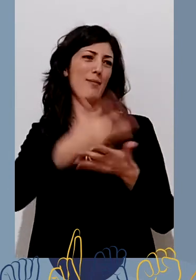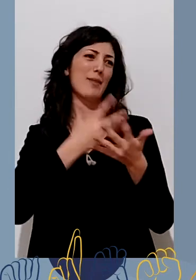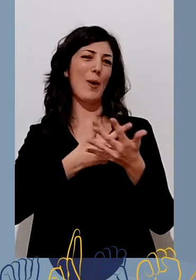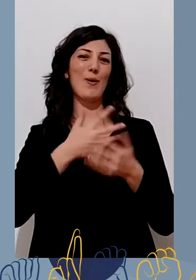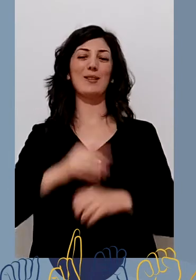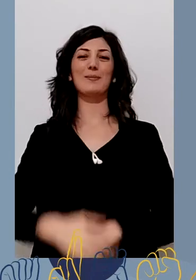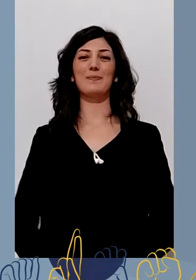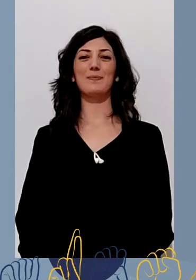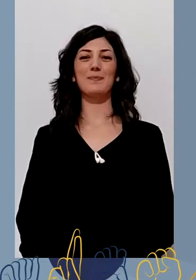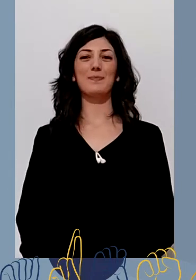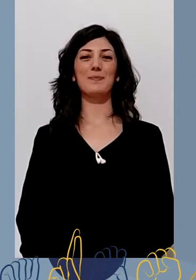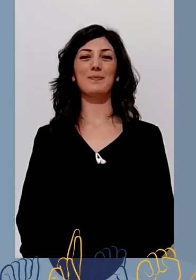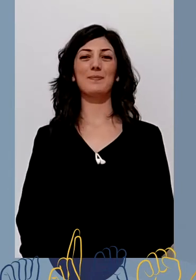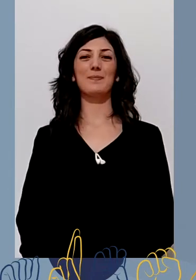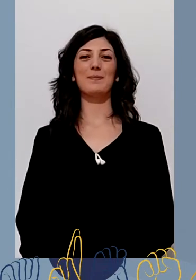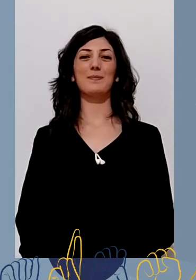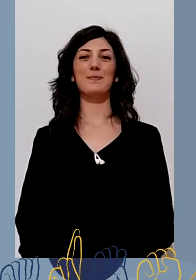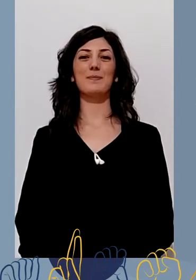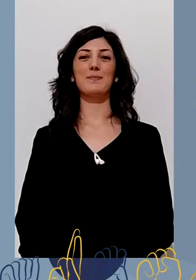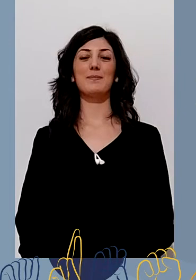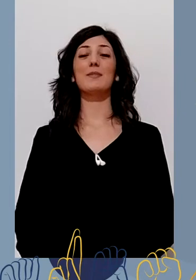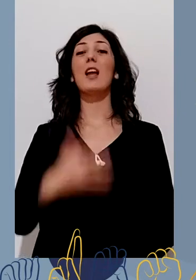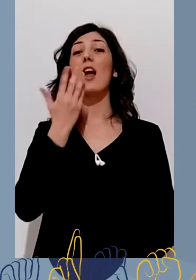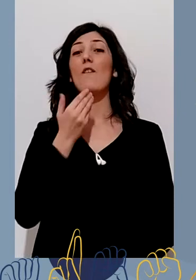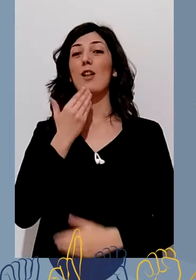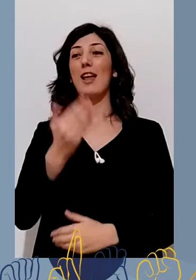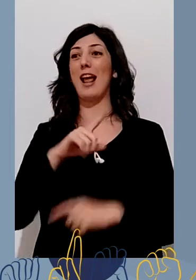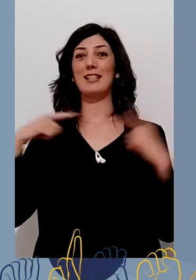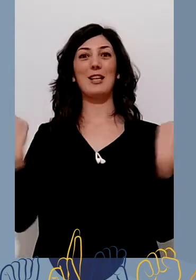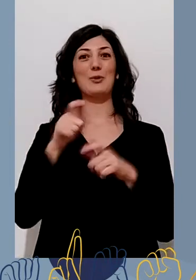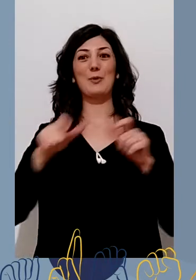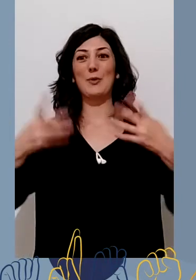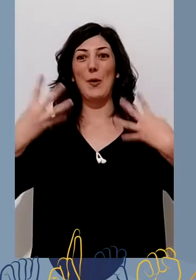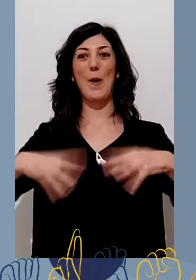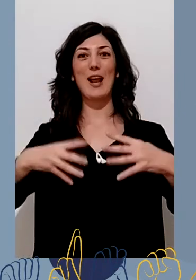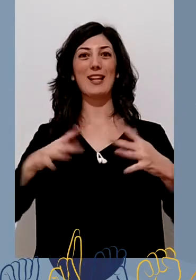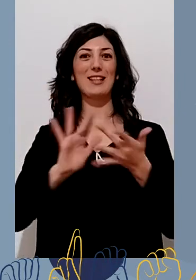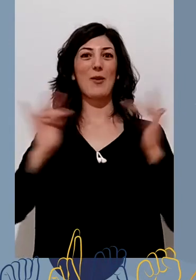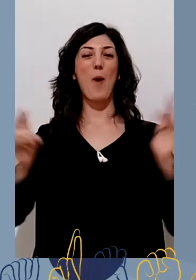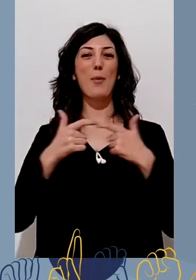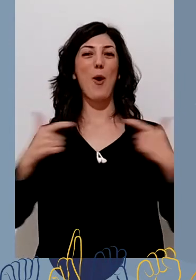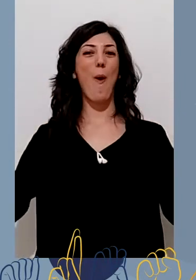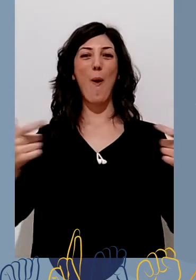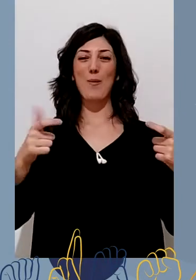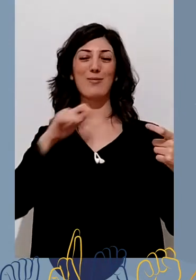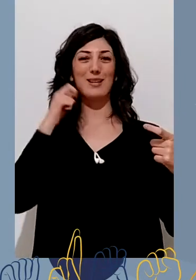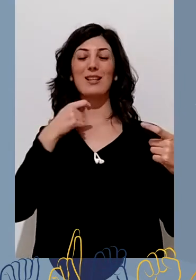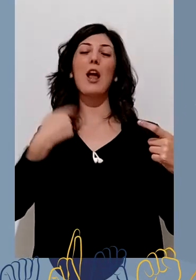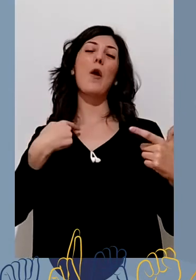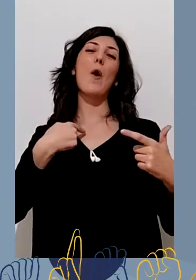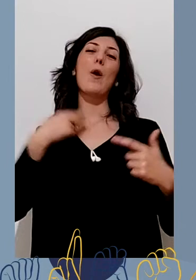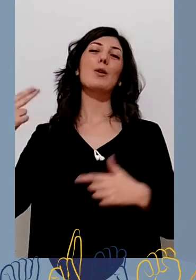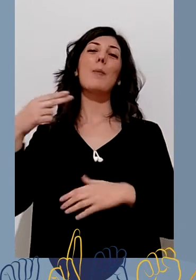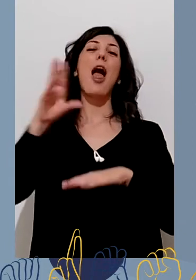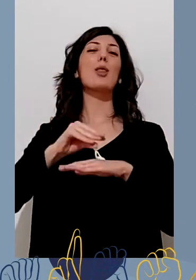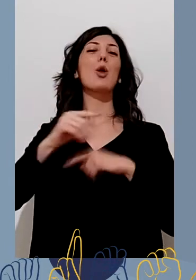Sì, prima di tutto vorrei ringraziare tutti gli organizzatori di questo web conference. Io sono Antonio Parente, sono un interprete di lingua